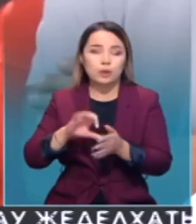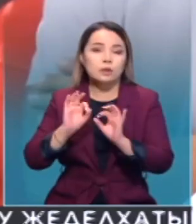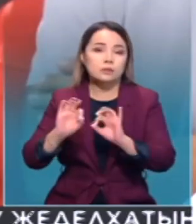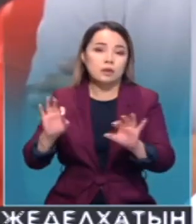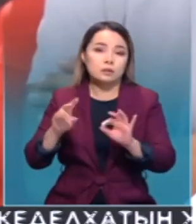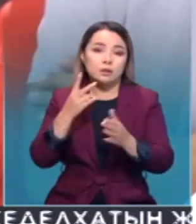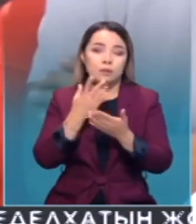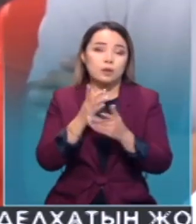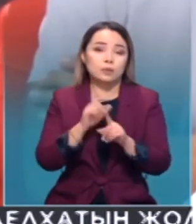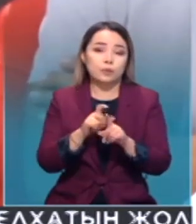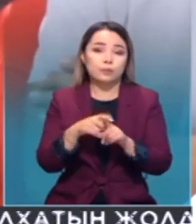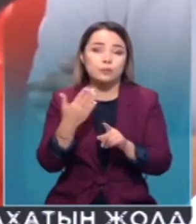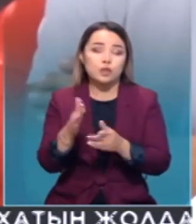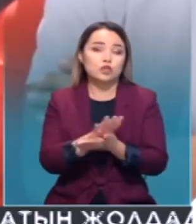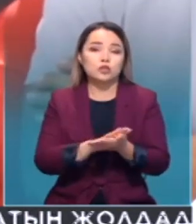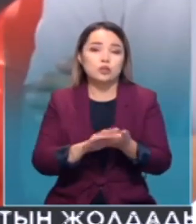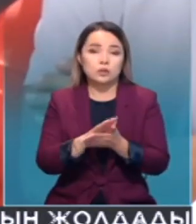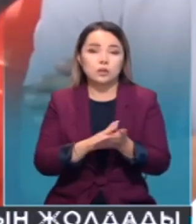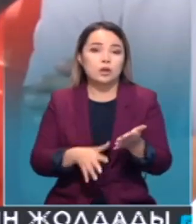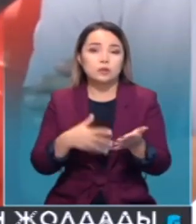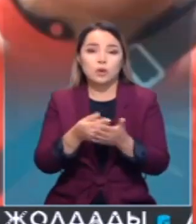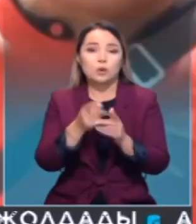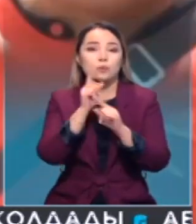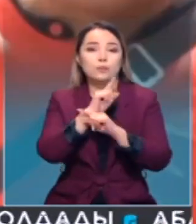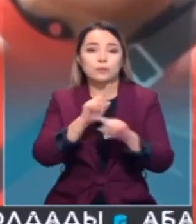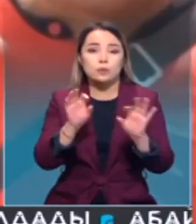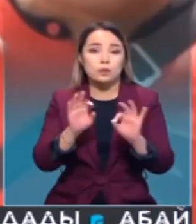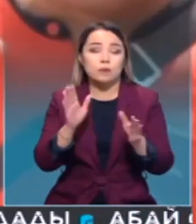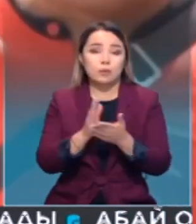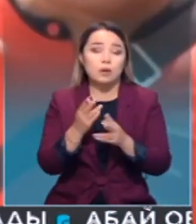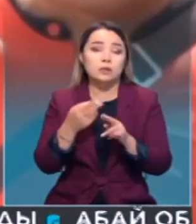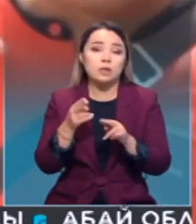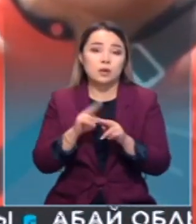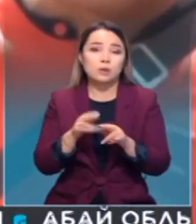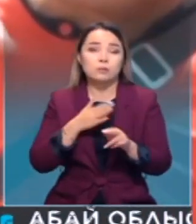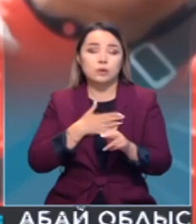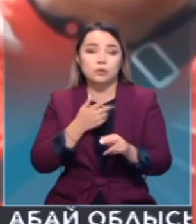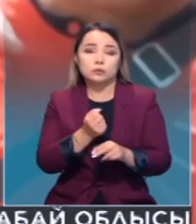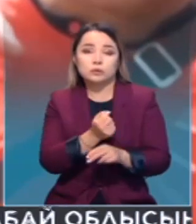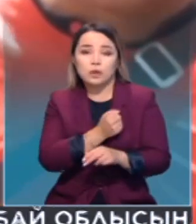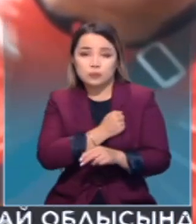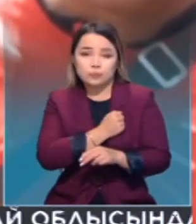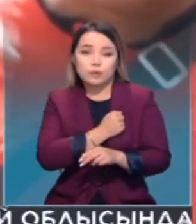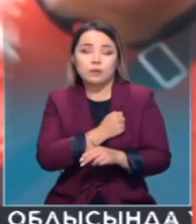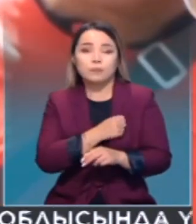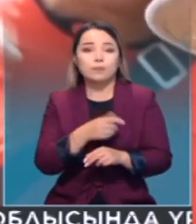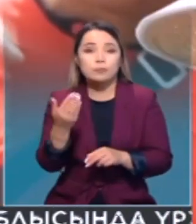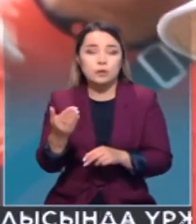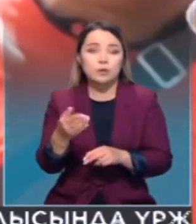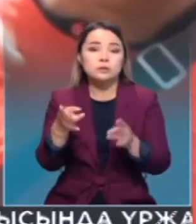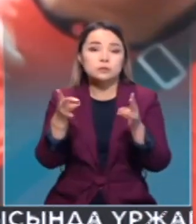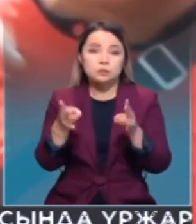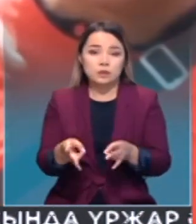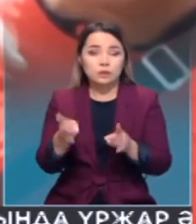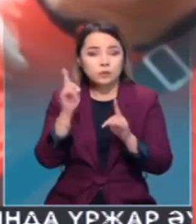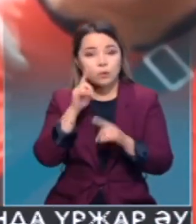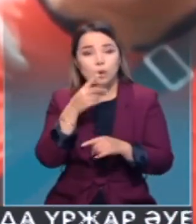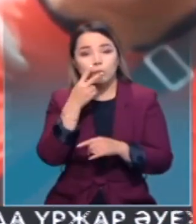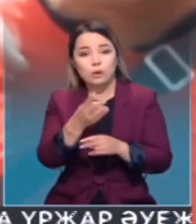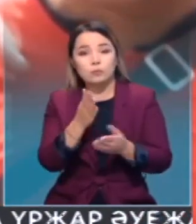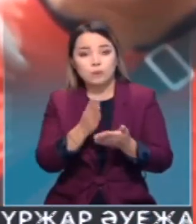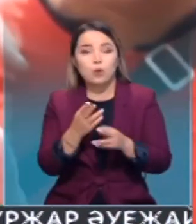айтқан әңгімесі, ешқандай ештеңке ақша төленбейді деді. Біз жанымыз ашып, ана бауырымыз сонда халде жатқанын